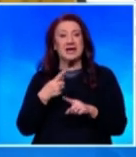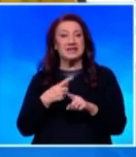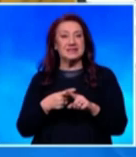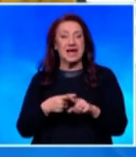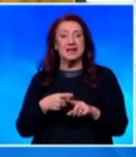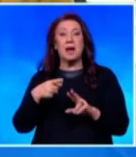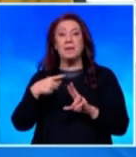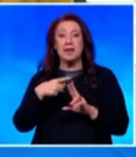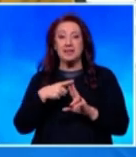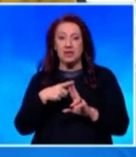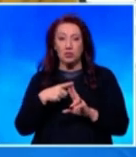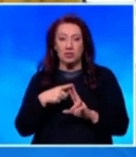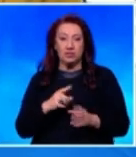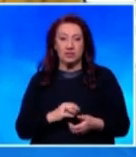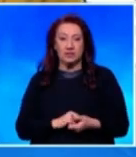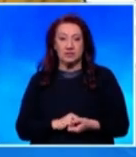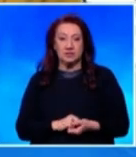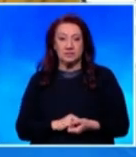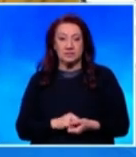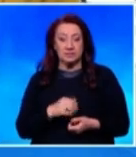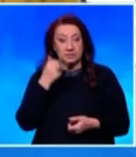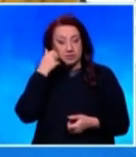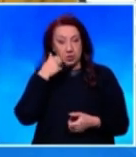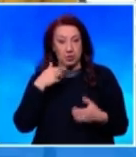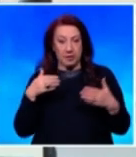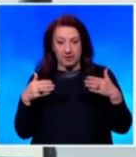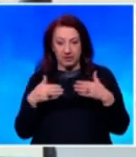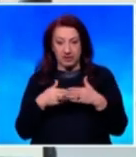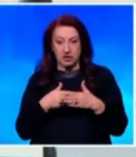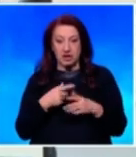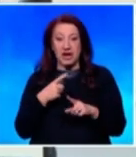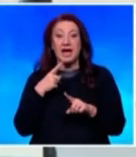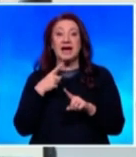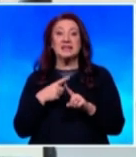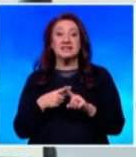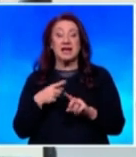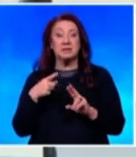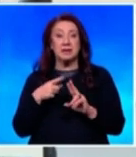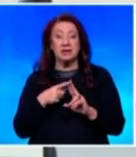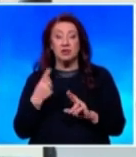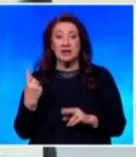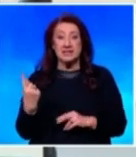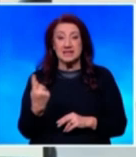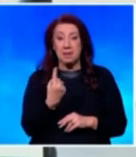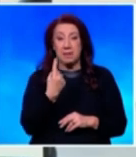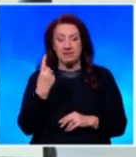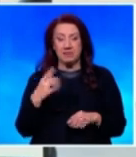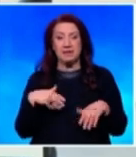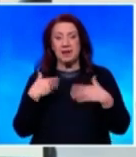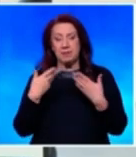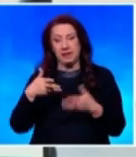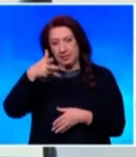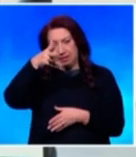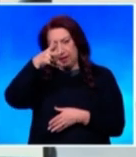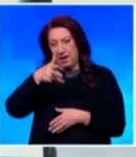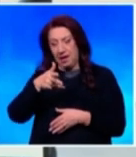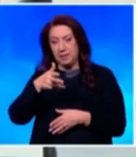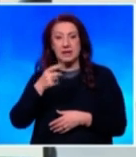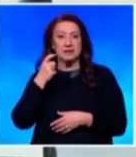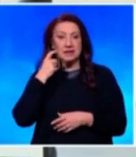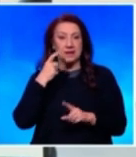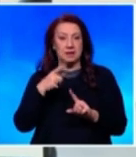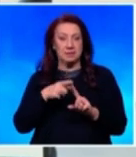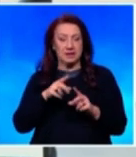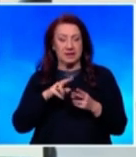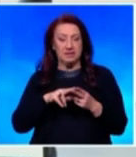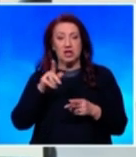добър вечер добър вечер християн пенди ков за първи път ексклузивно застава пред камерата на btv той е с шина